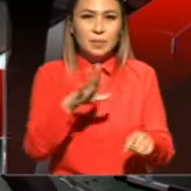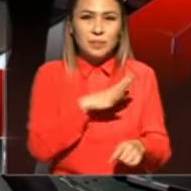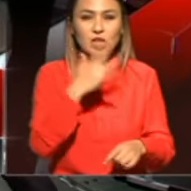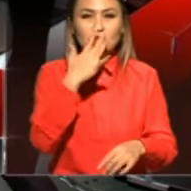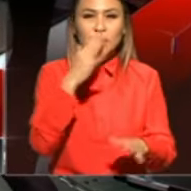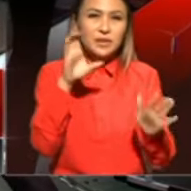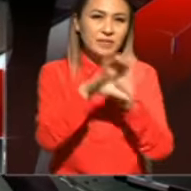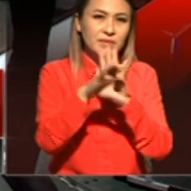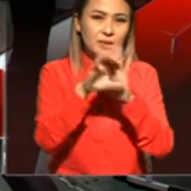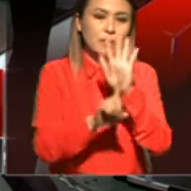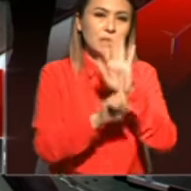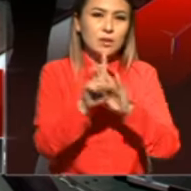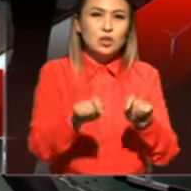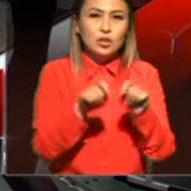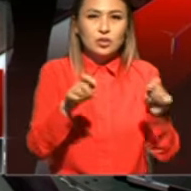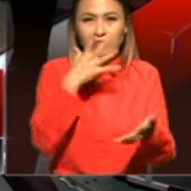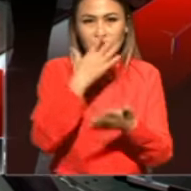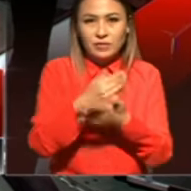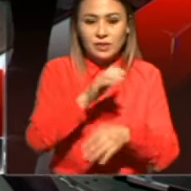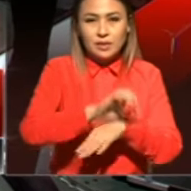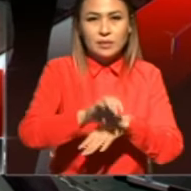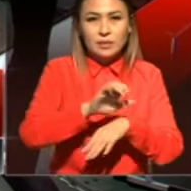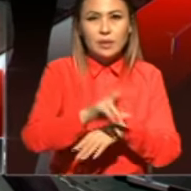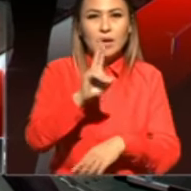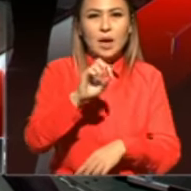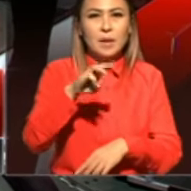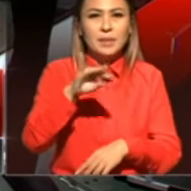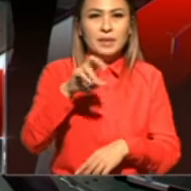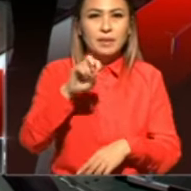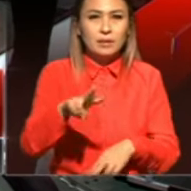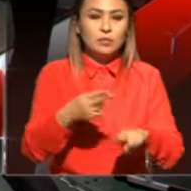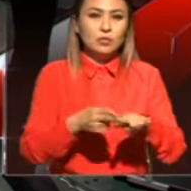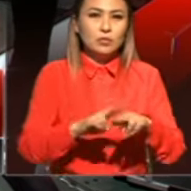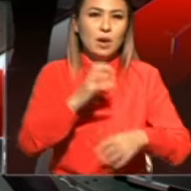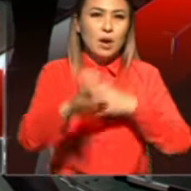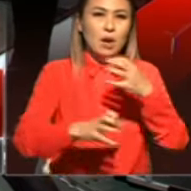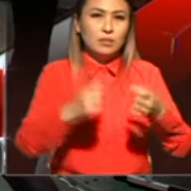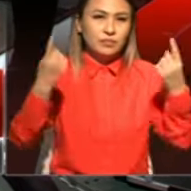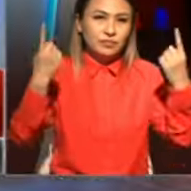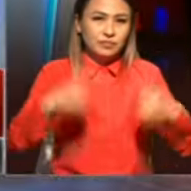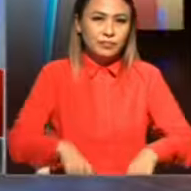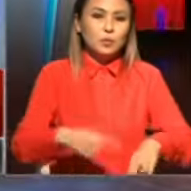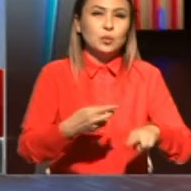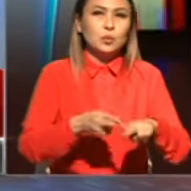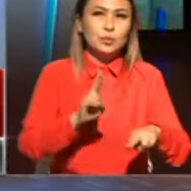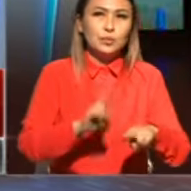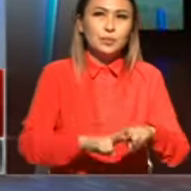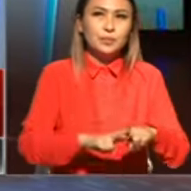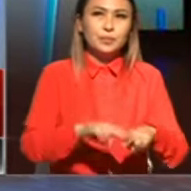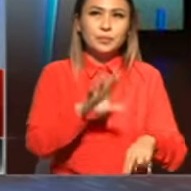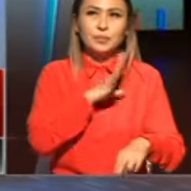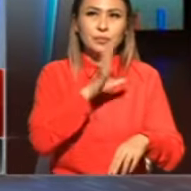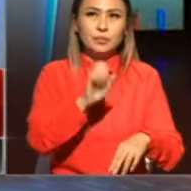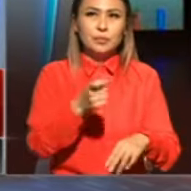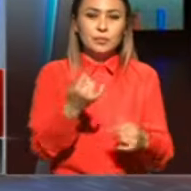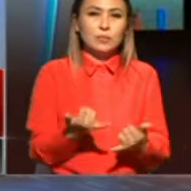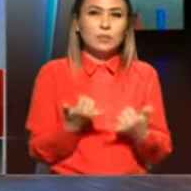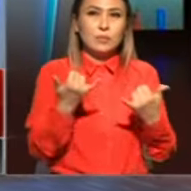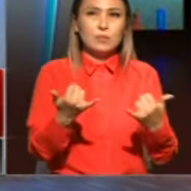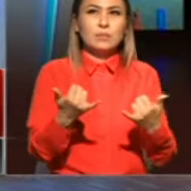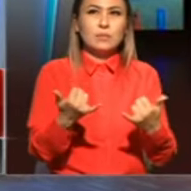жаппай нені шығара бастады өздерінің капиталдарын. Сол кезде әлемдік дағдарыс басталып кетті. Сондықтан бұл жерде мүмкін енді ұсын